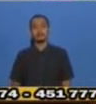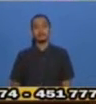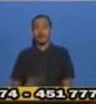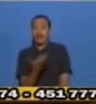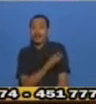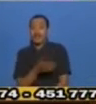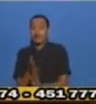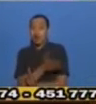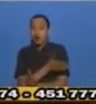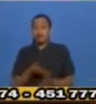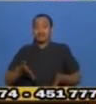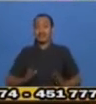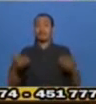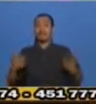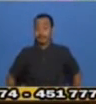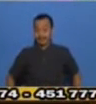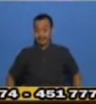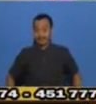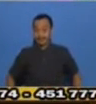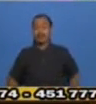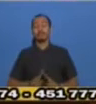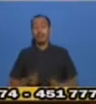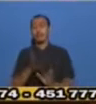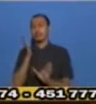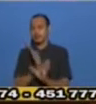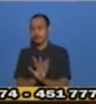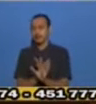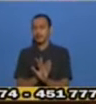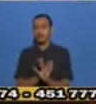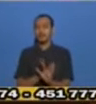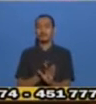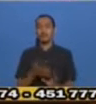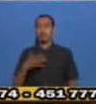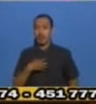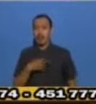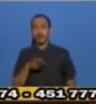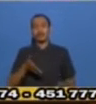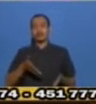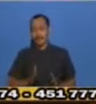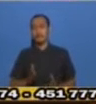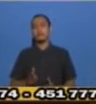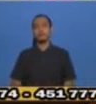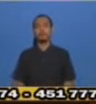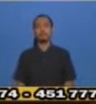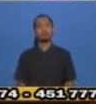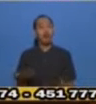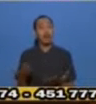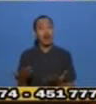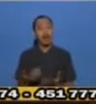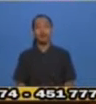sudah menyinggung secara psikis juga ya Bu, kan kita harus siap itu. Nah, salah satu cara adalah